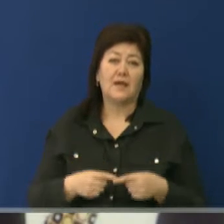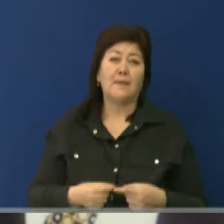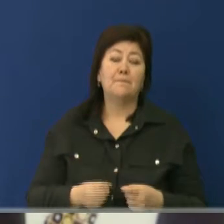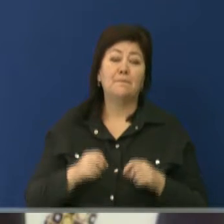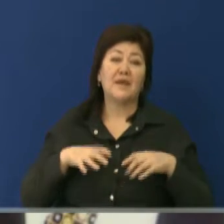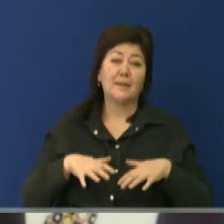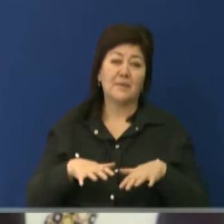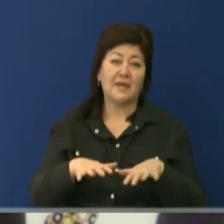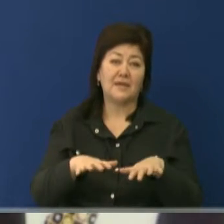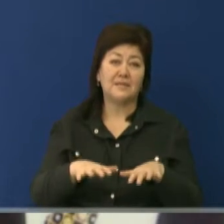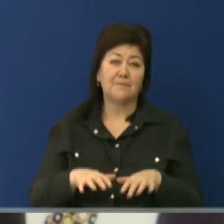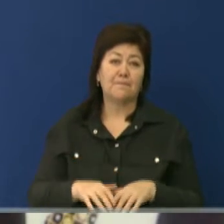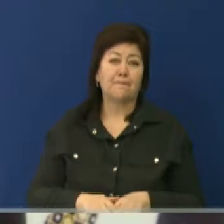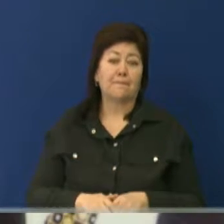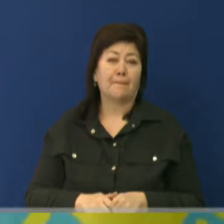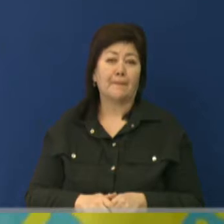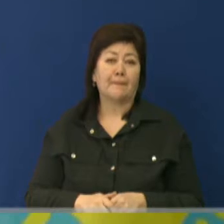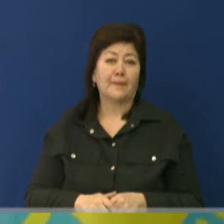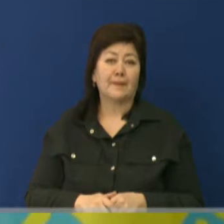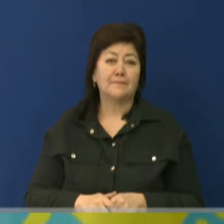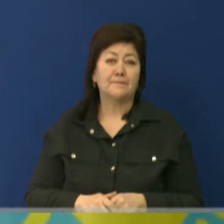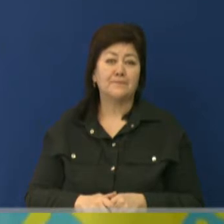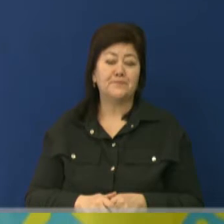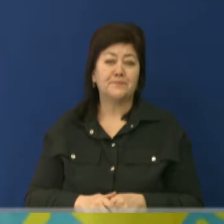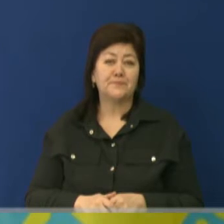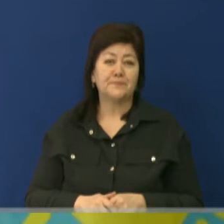алғаш тіркелген үкіметтік емес ұйым.